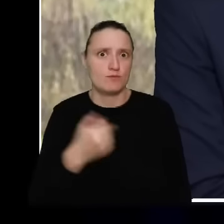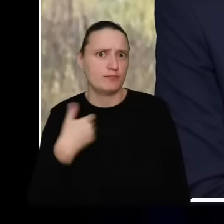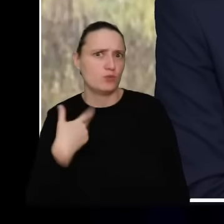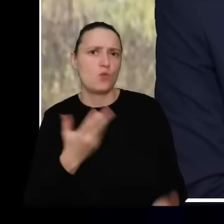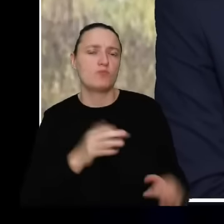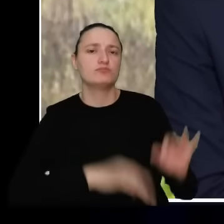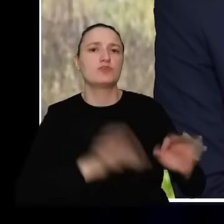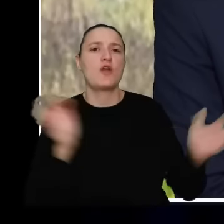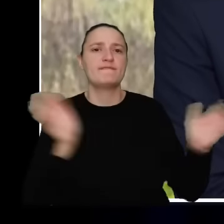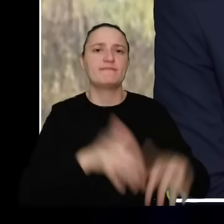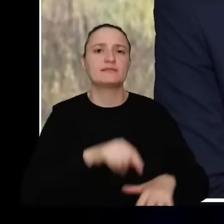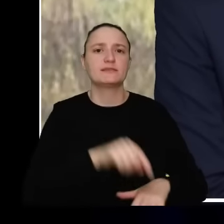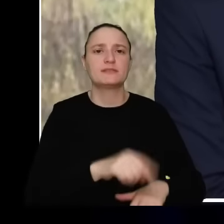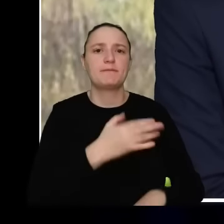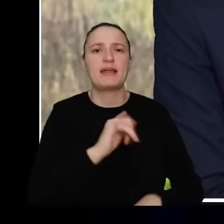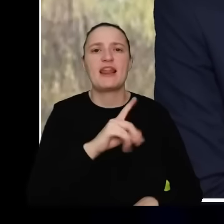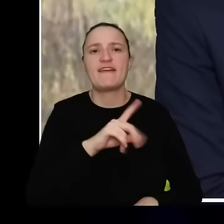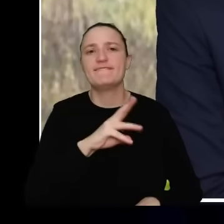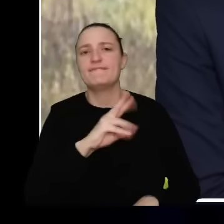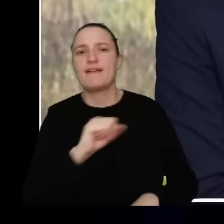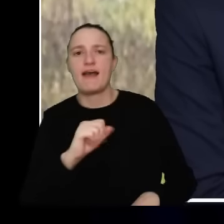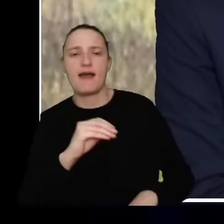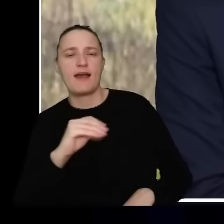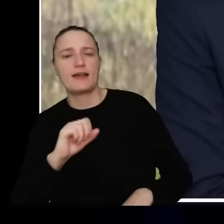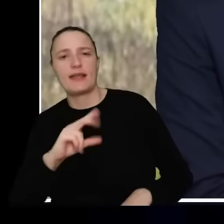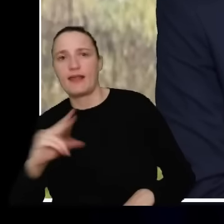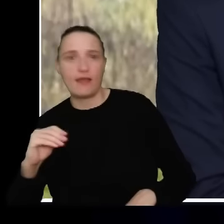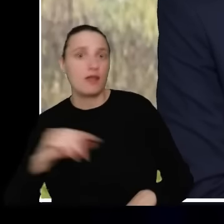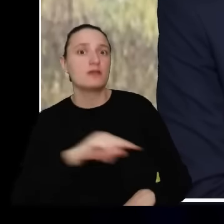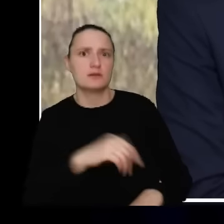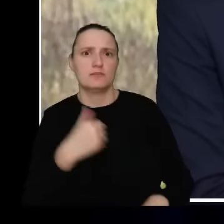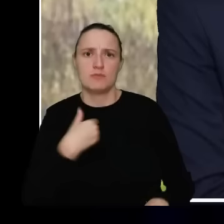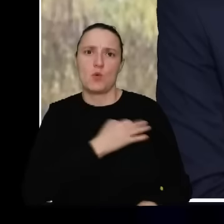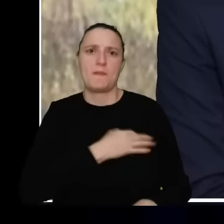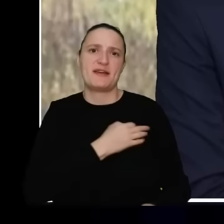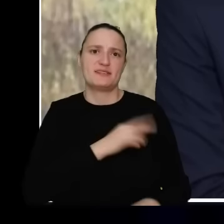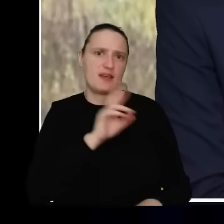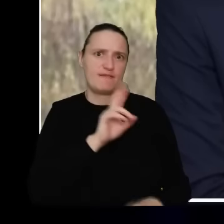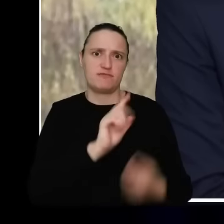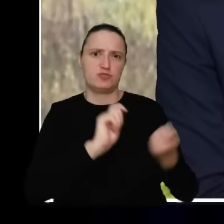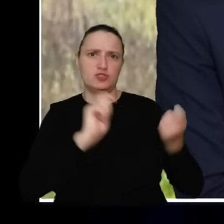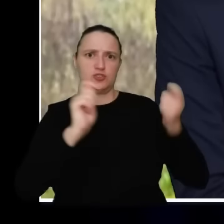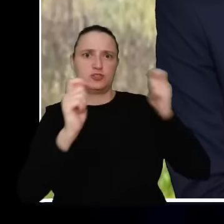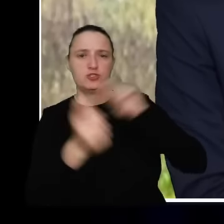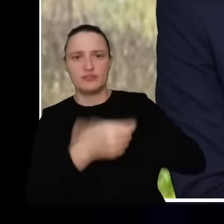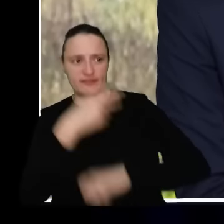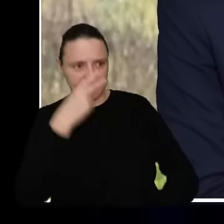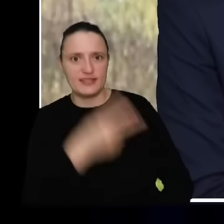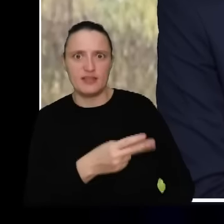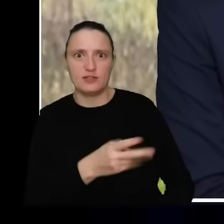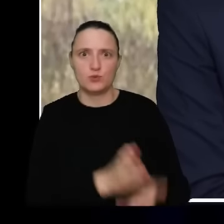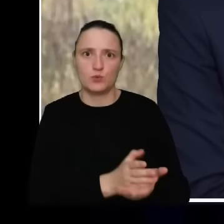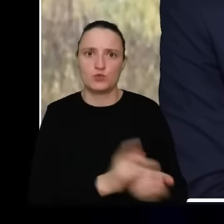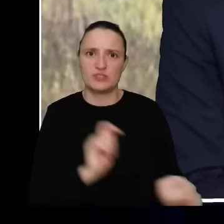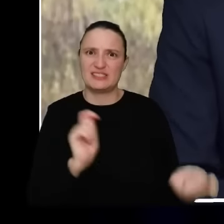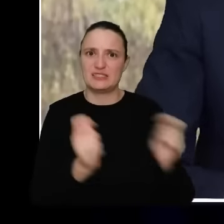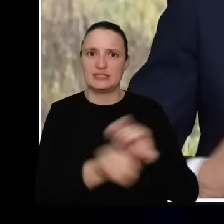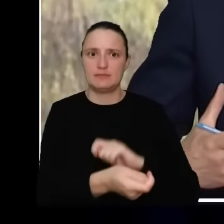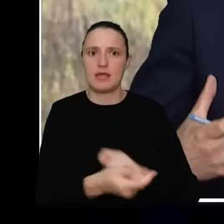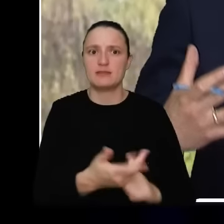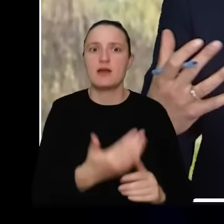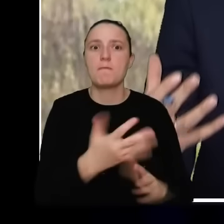się pokazała, jak dużą zmianę, transformację niemalże przeszła partia republikańska. Z jakim